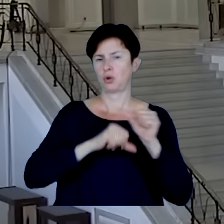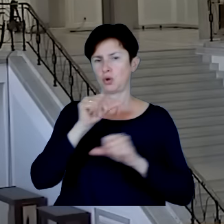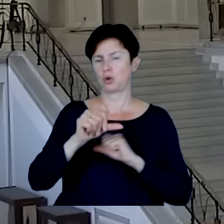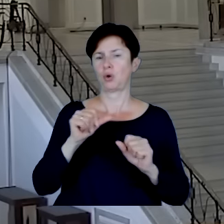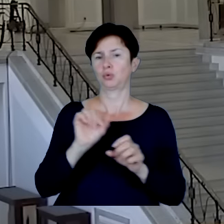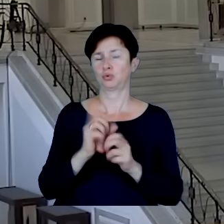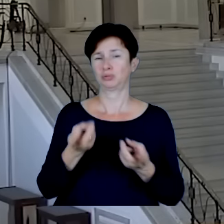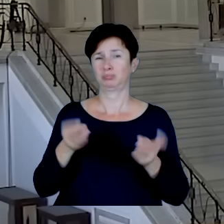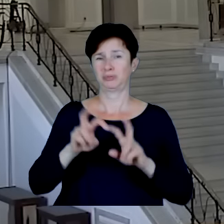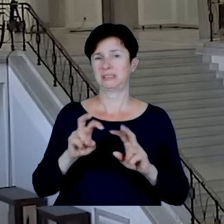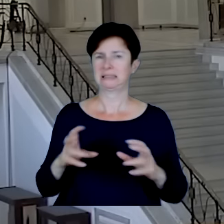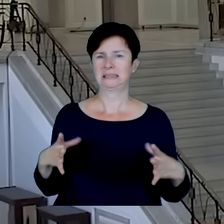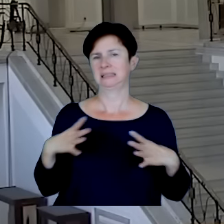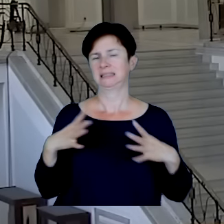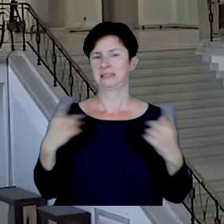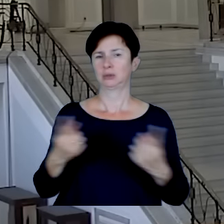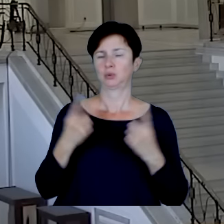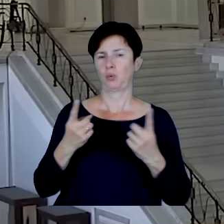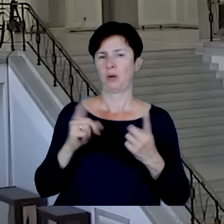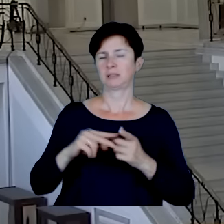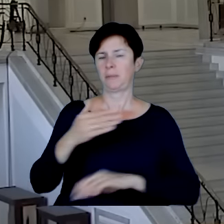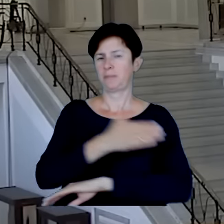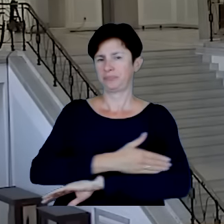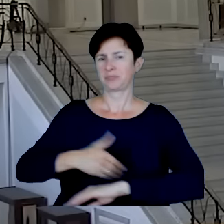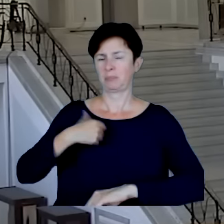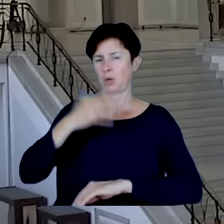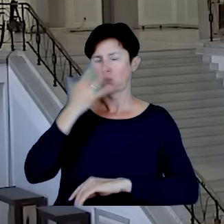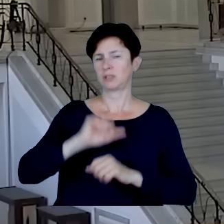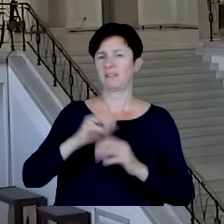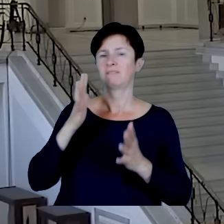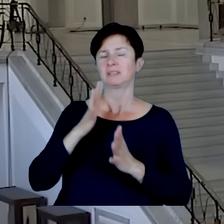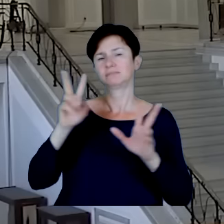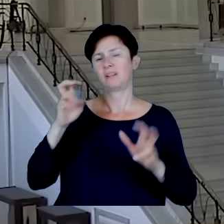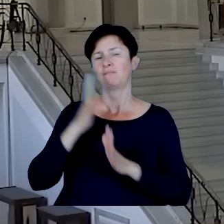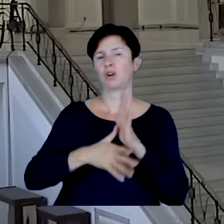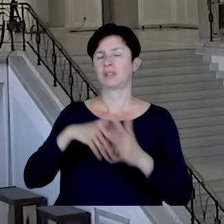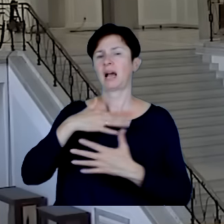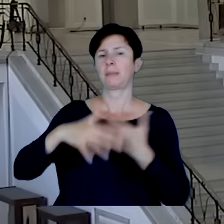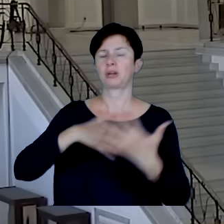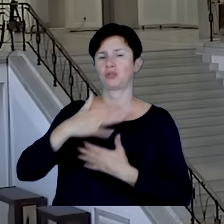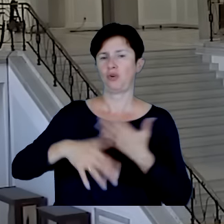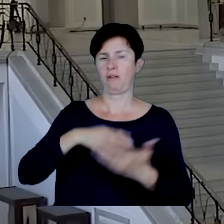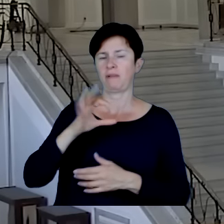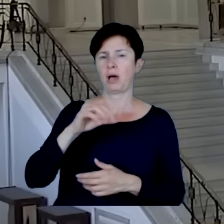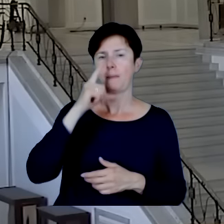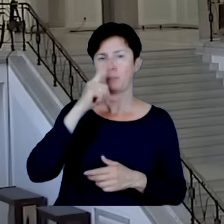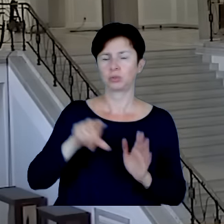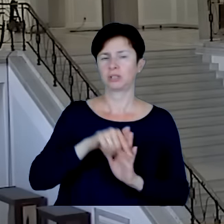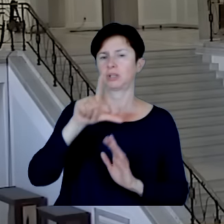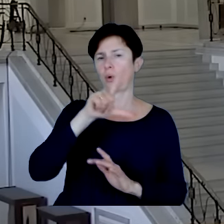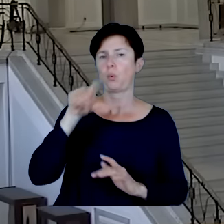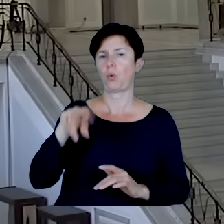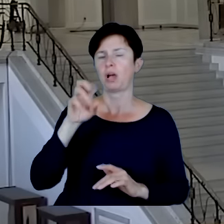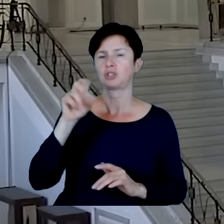sytuacja, kiedy Polska stała się elementem wojny hybrydowej z Władimira Putina i Aleksandra Łukaszenki, to właśnie te